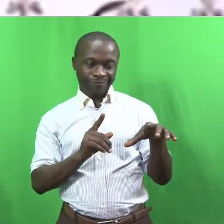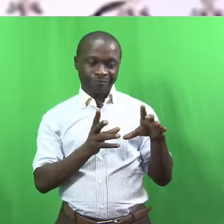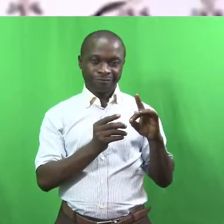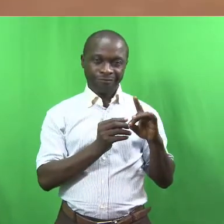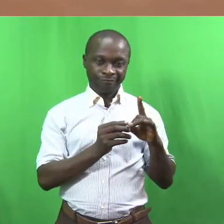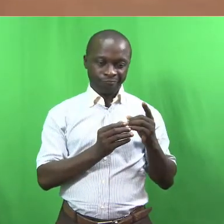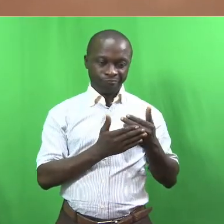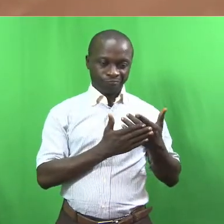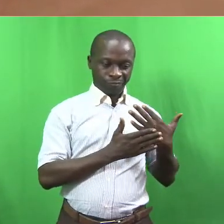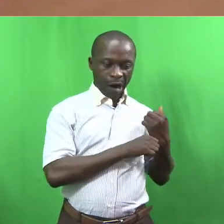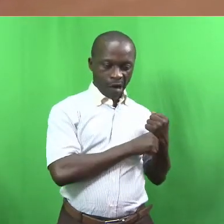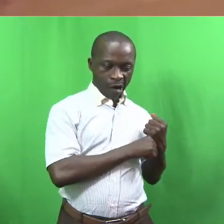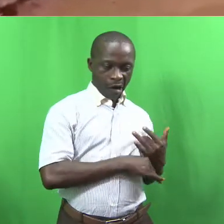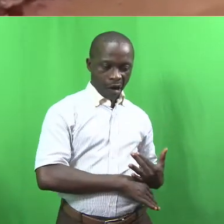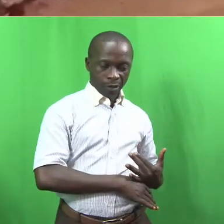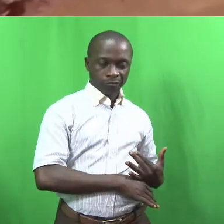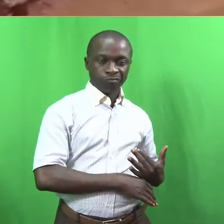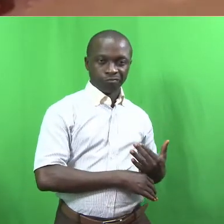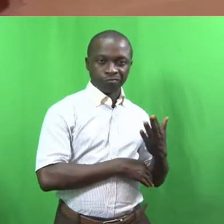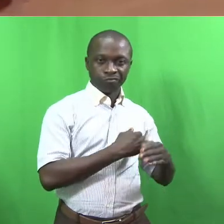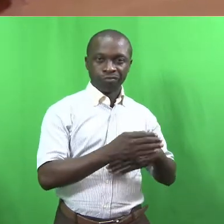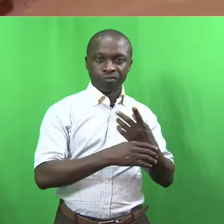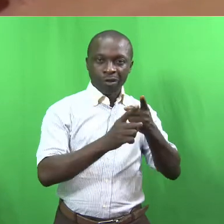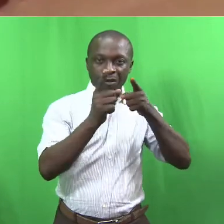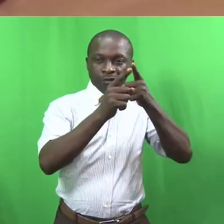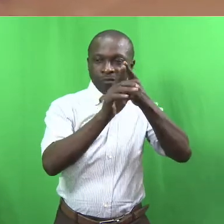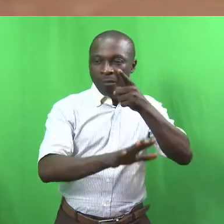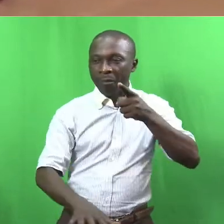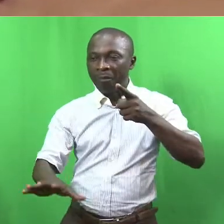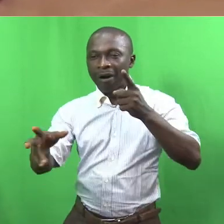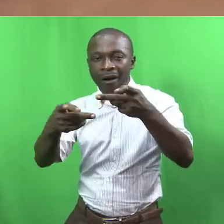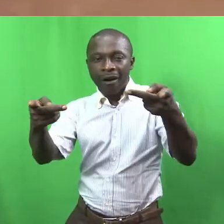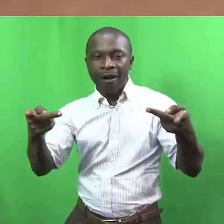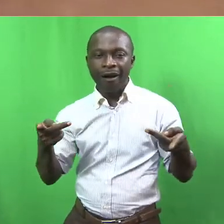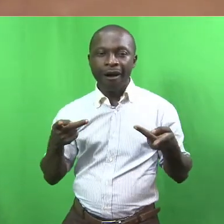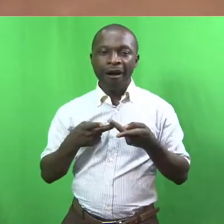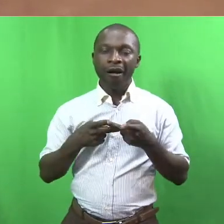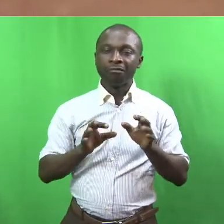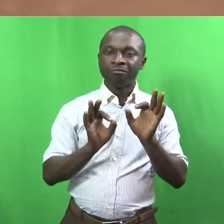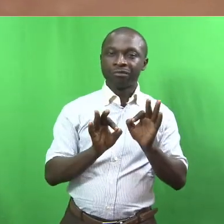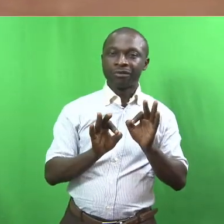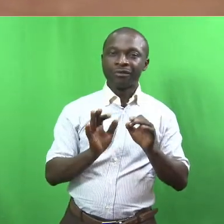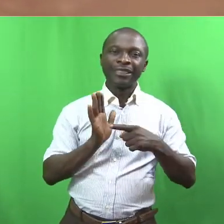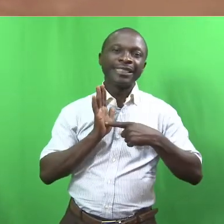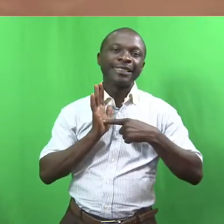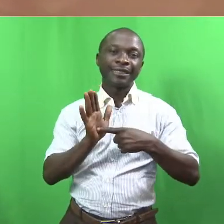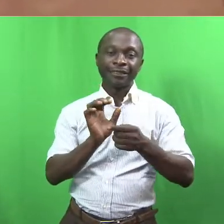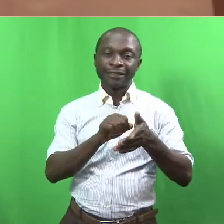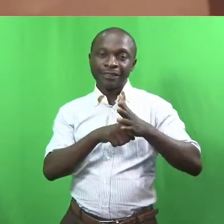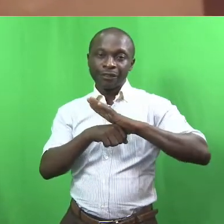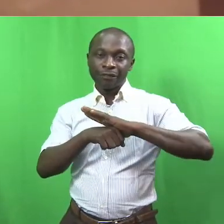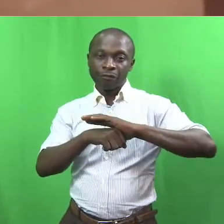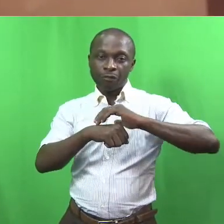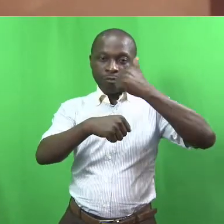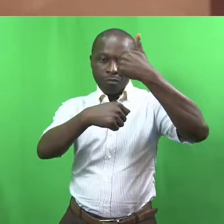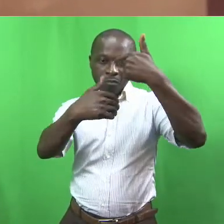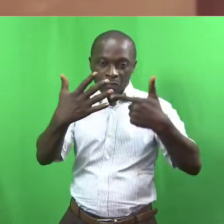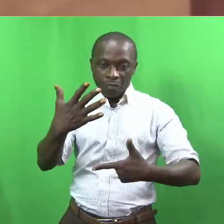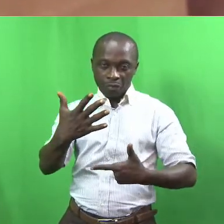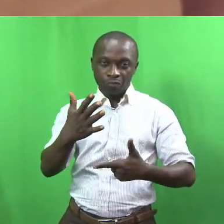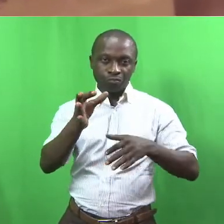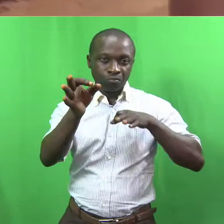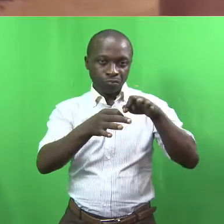du scrutin dans ce centre de vote. Le dispositif anti-Covid-19 et l'orientation des électeurs facilitent les